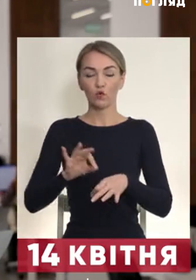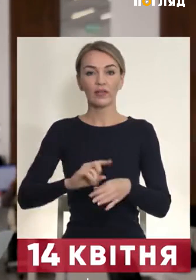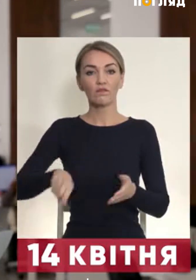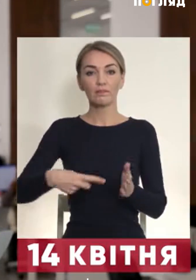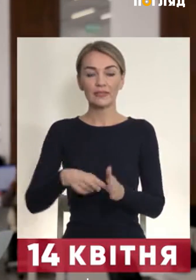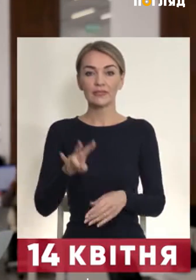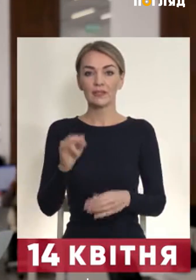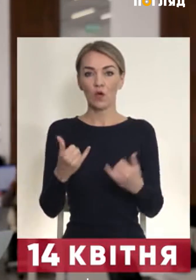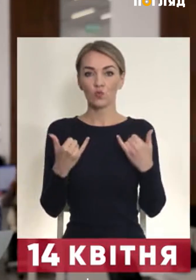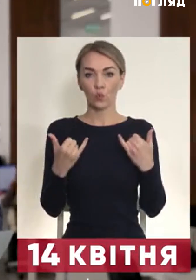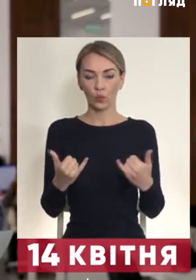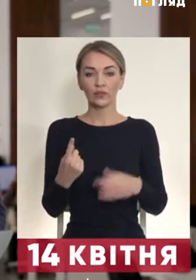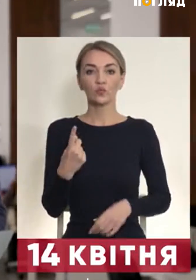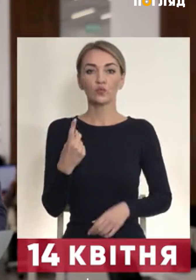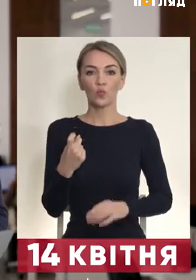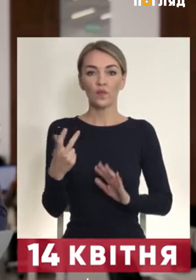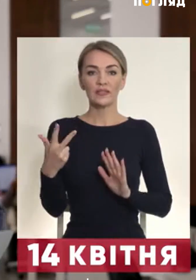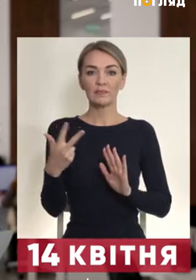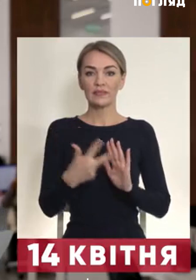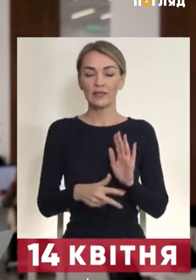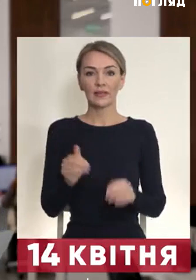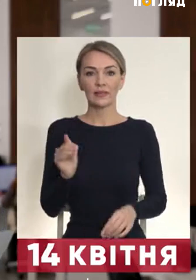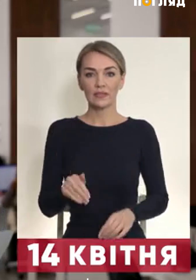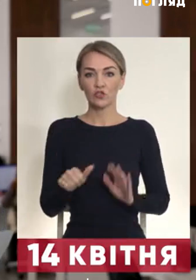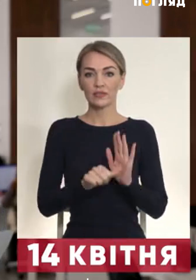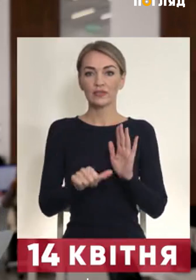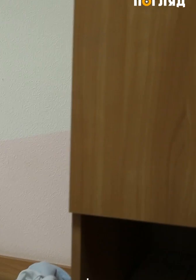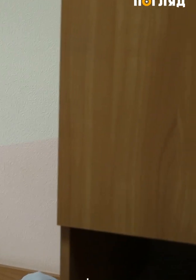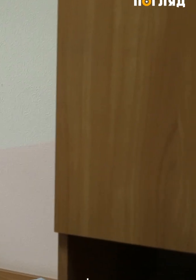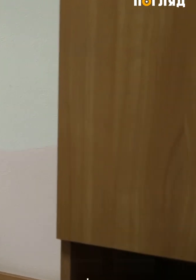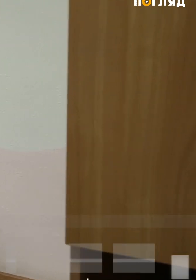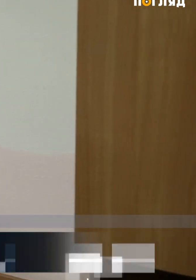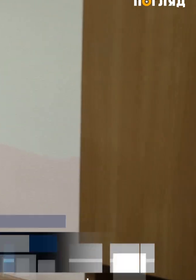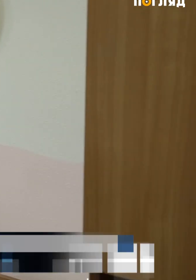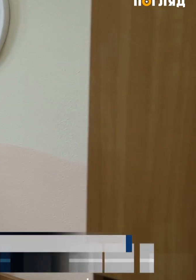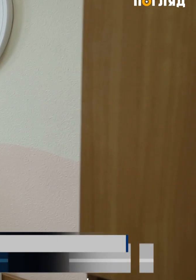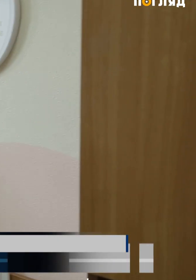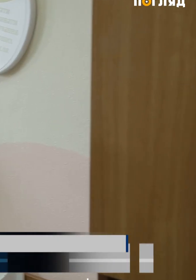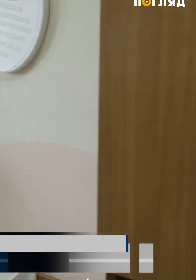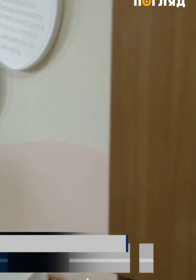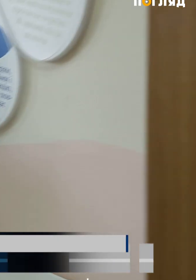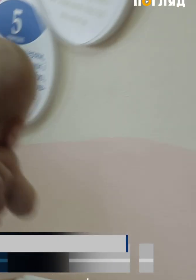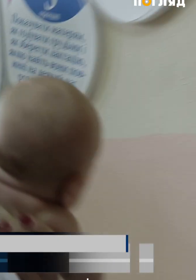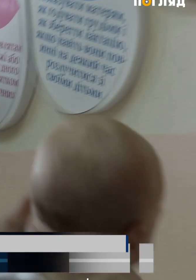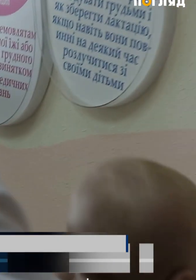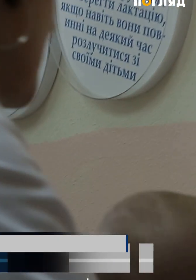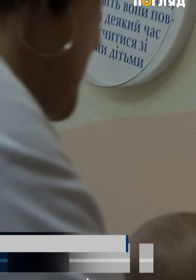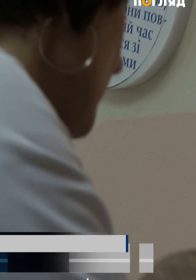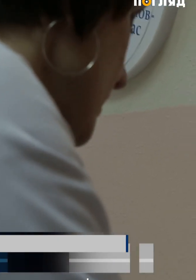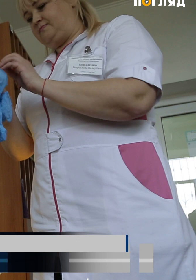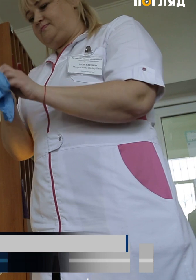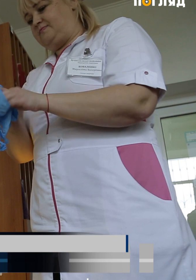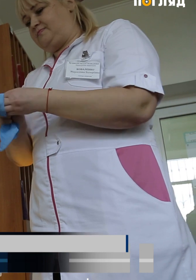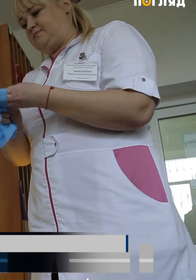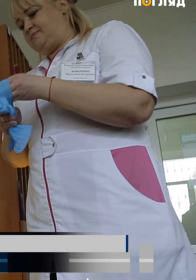місті на сьогодні 180 066». Хвороба дедалі частіше вражає наймолодше населення